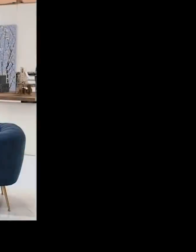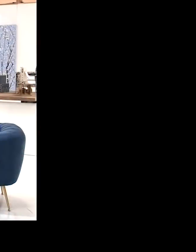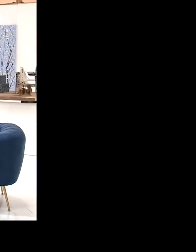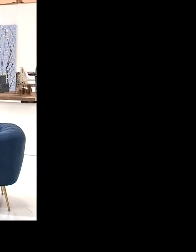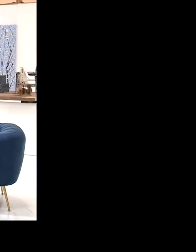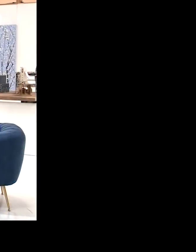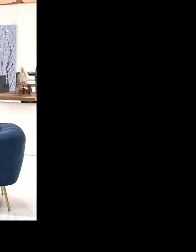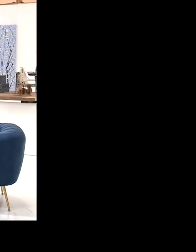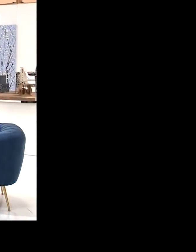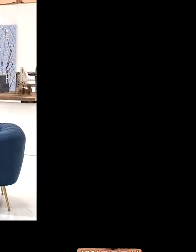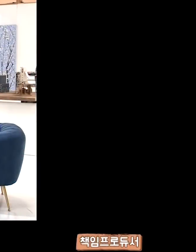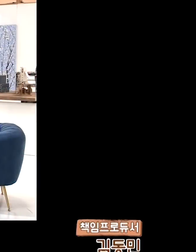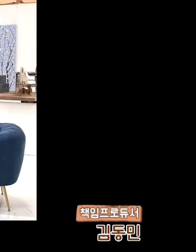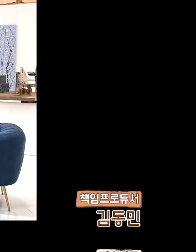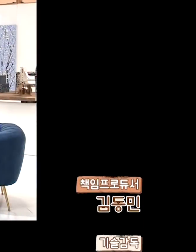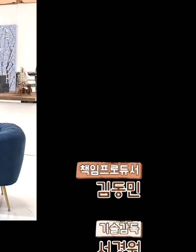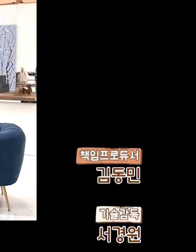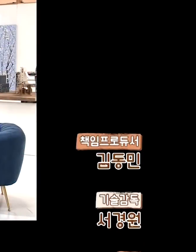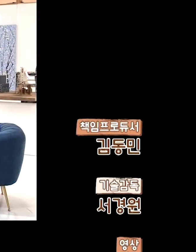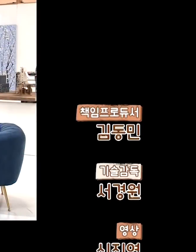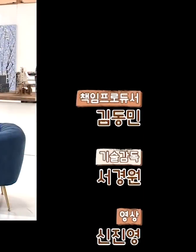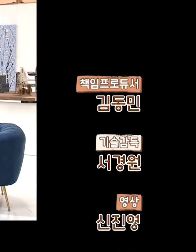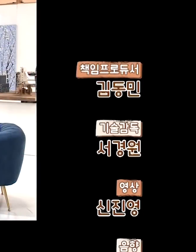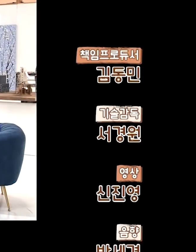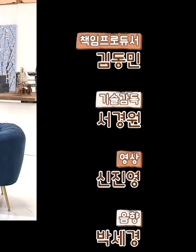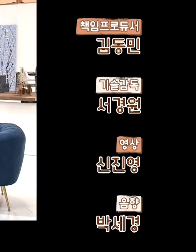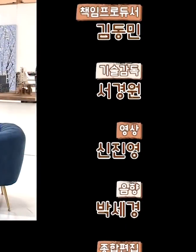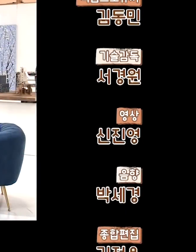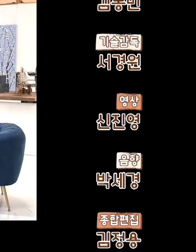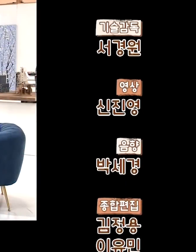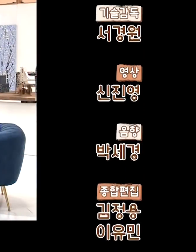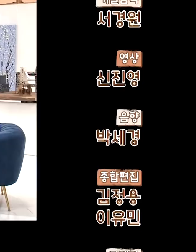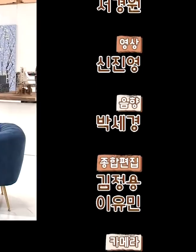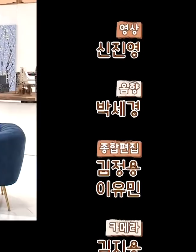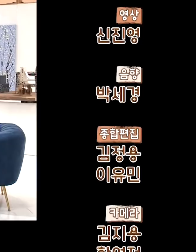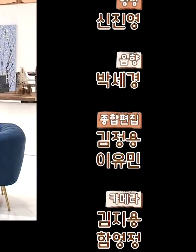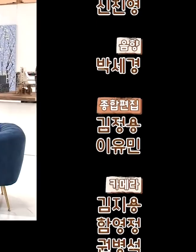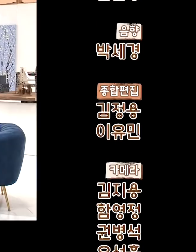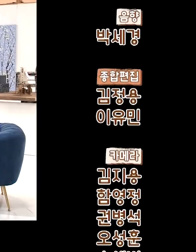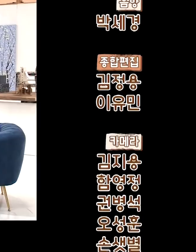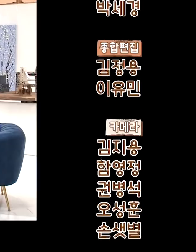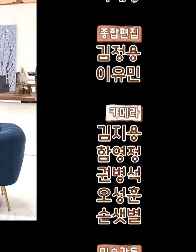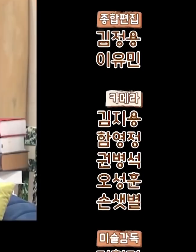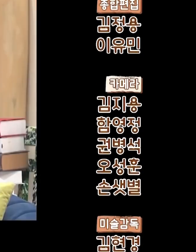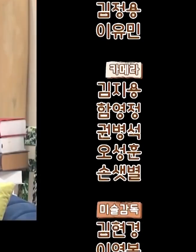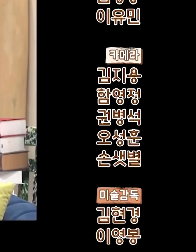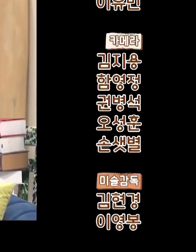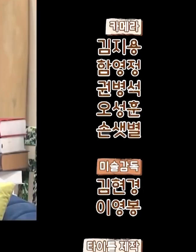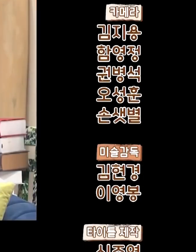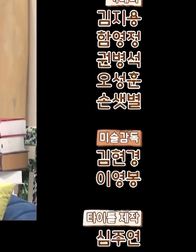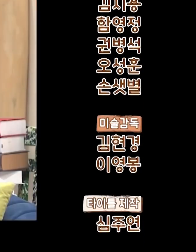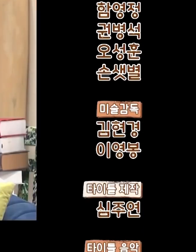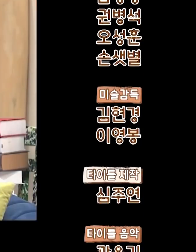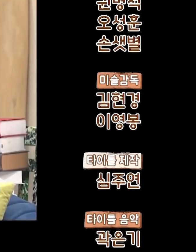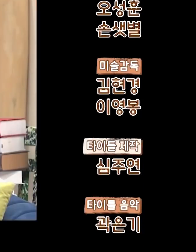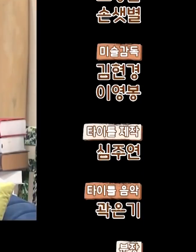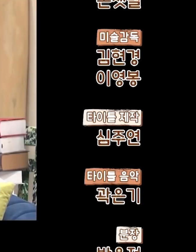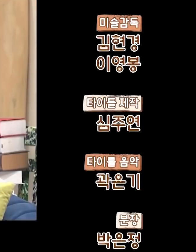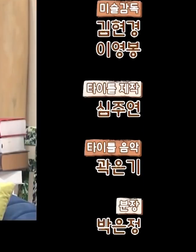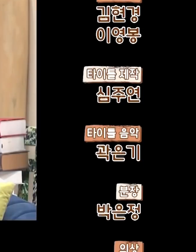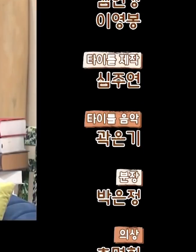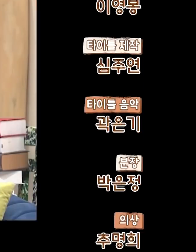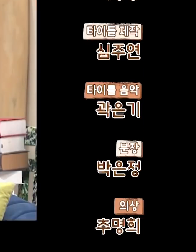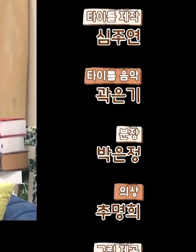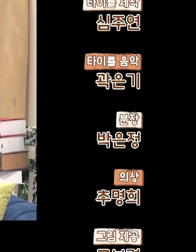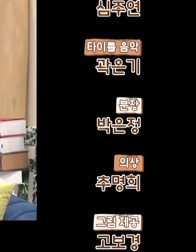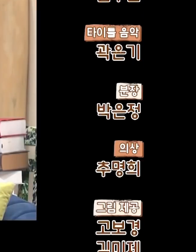날 새롭게 하소서 늘 새롭게 하소서